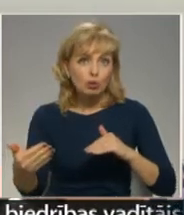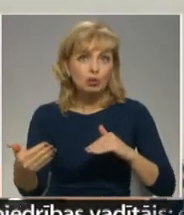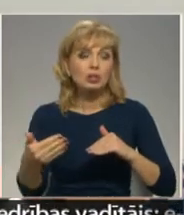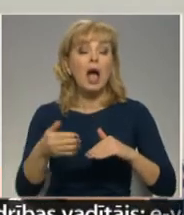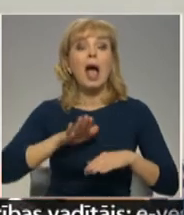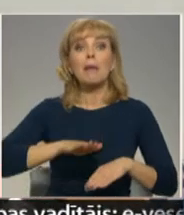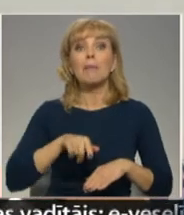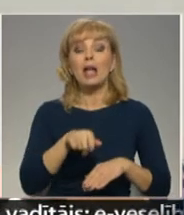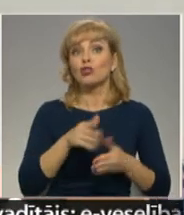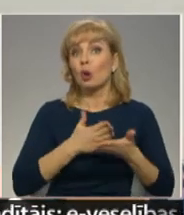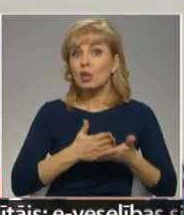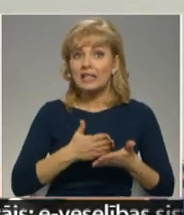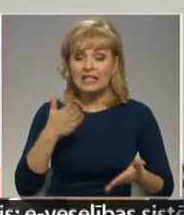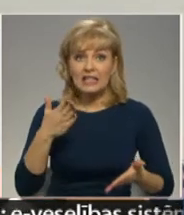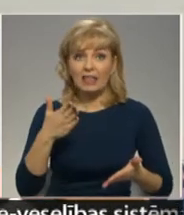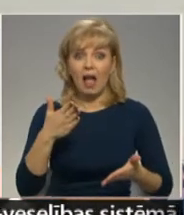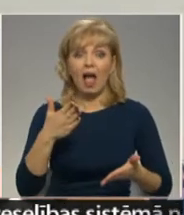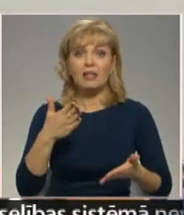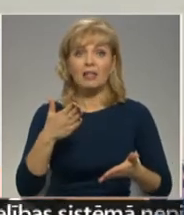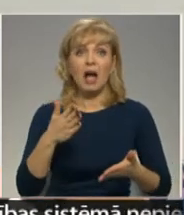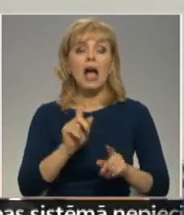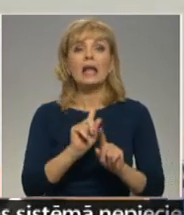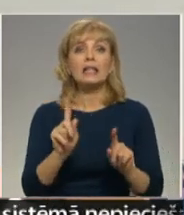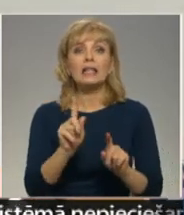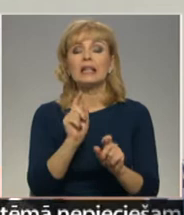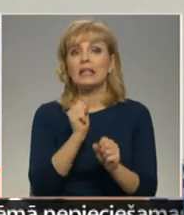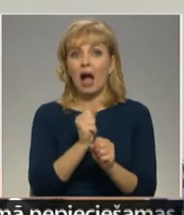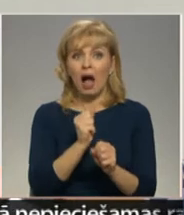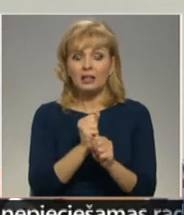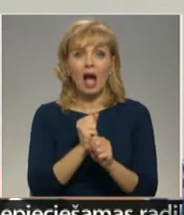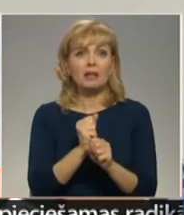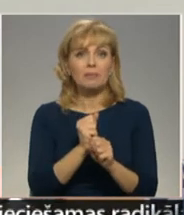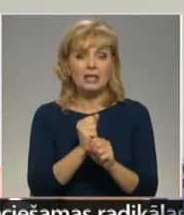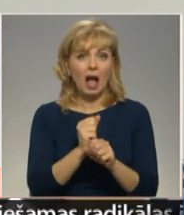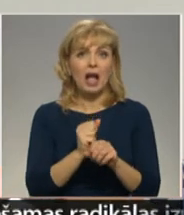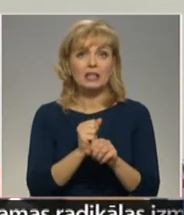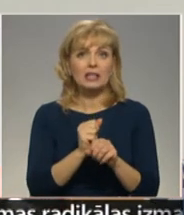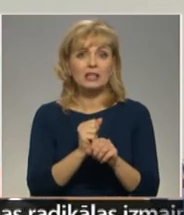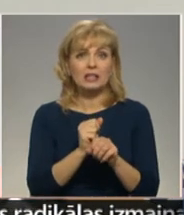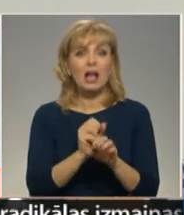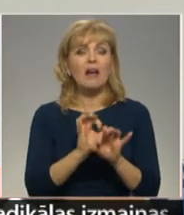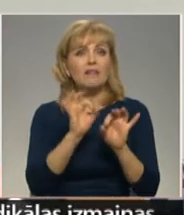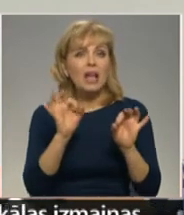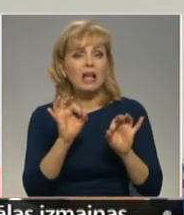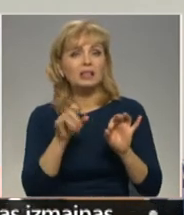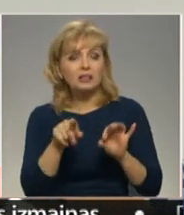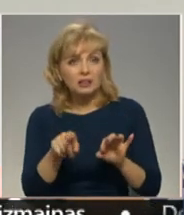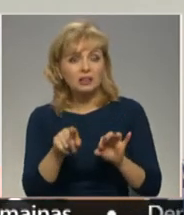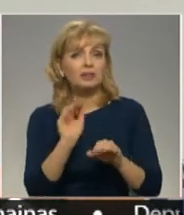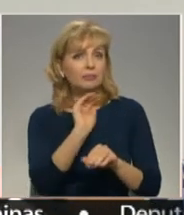Pēc šī incidenta ir iedarbinātas visas attiecīgās struktūras un